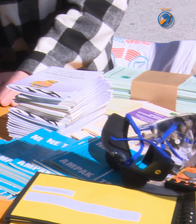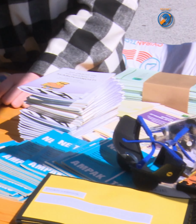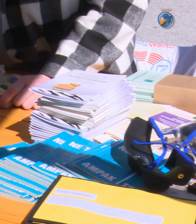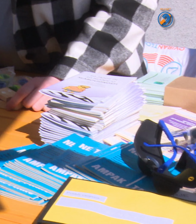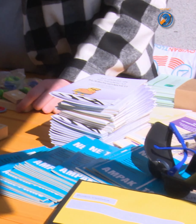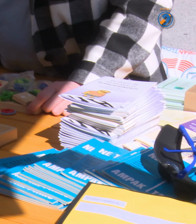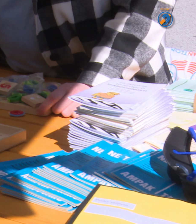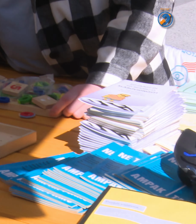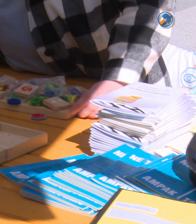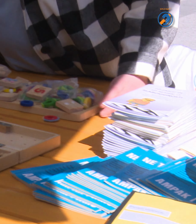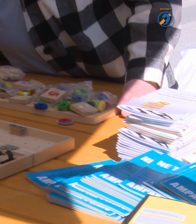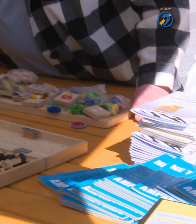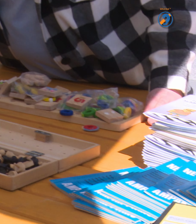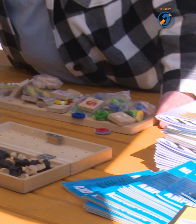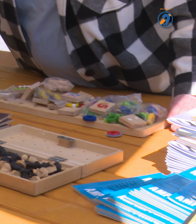Posebej pokažemo,